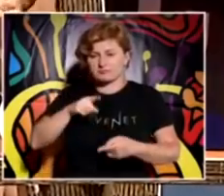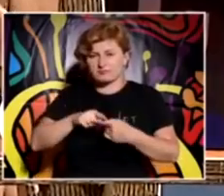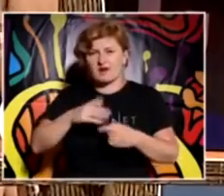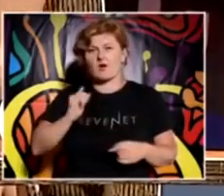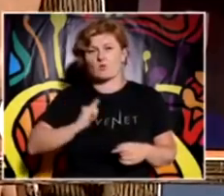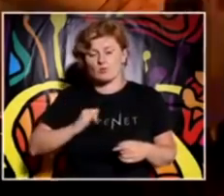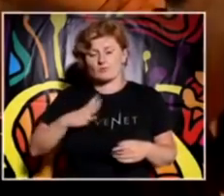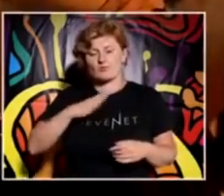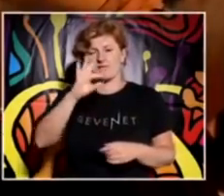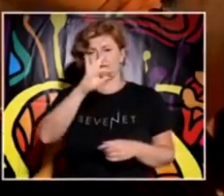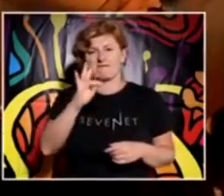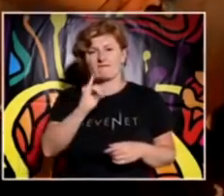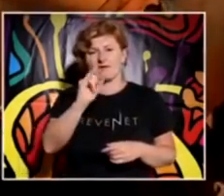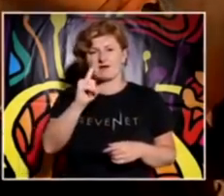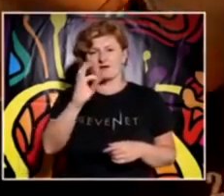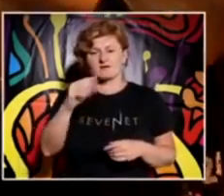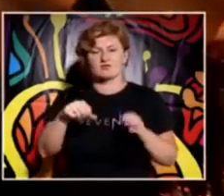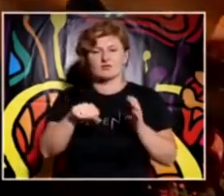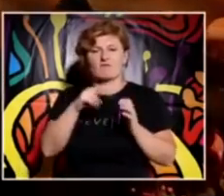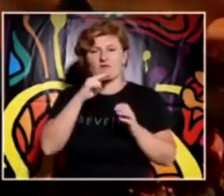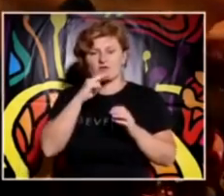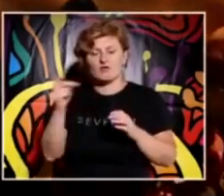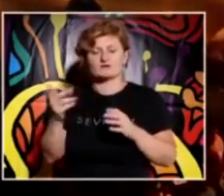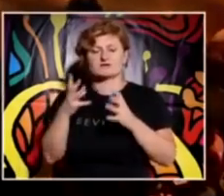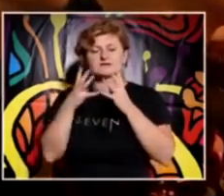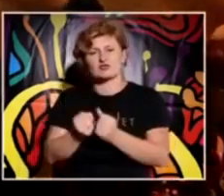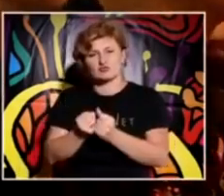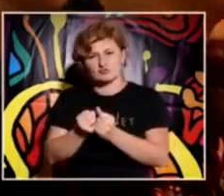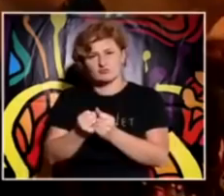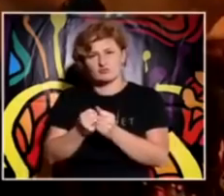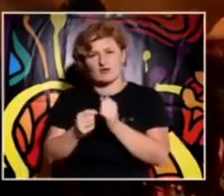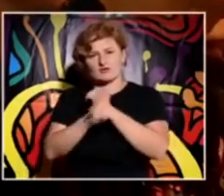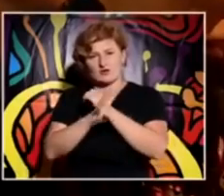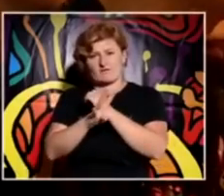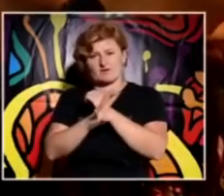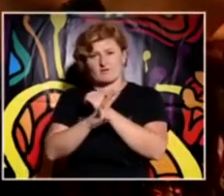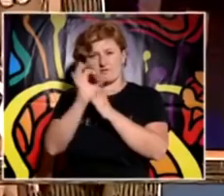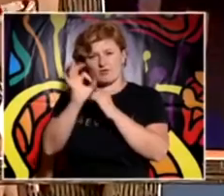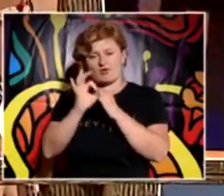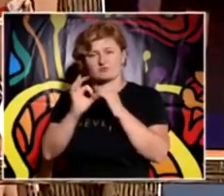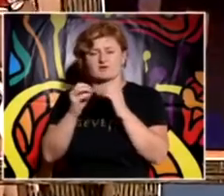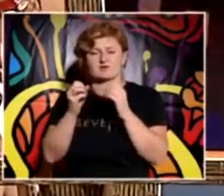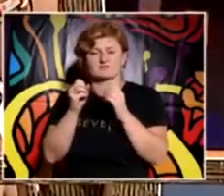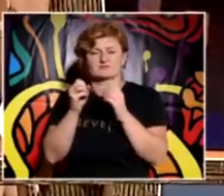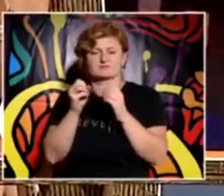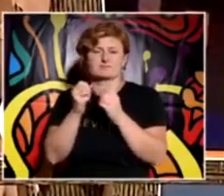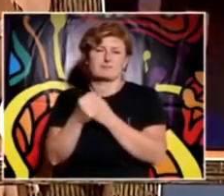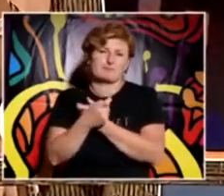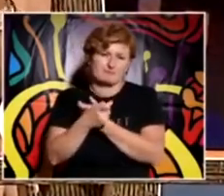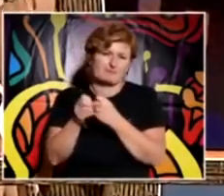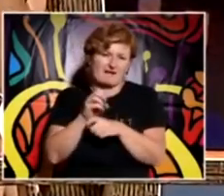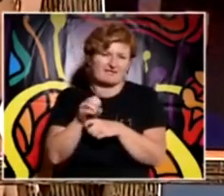ten filtr do wody. On zatrzymuje 99% wszystkich drobnoustrojów. No może nie jest jakaś tam